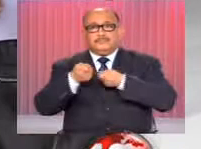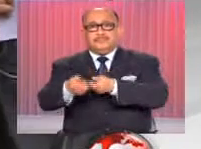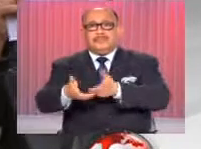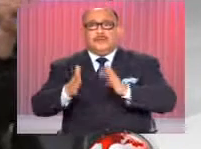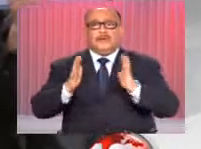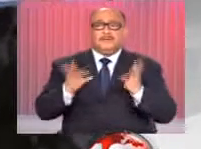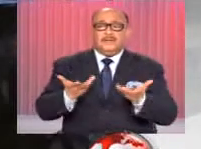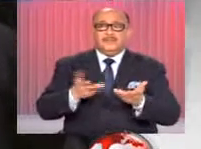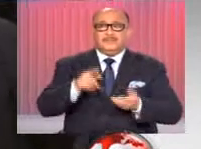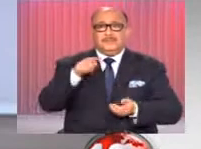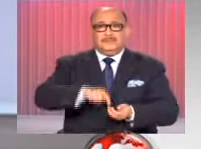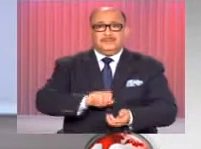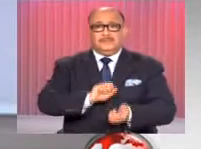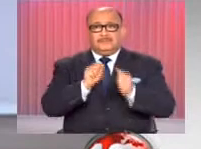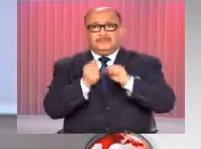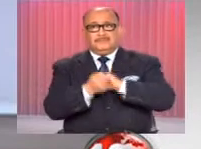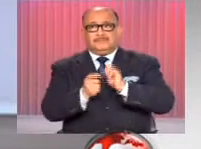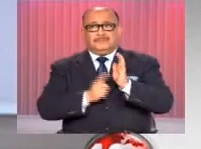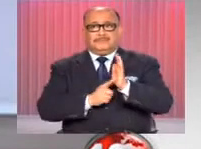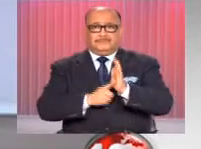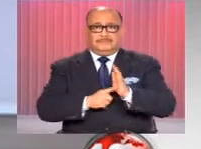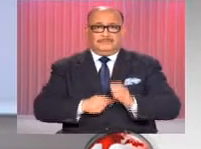للجمعيات.